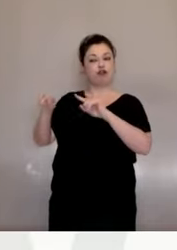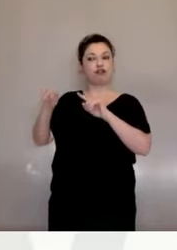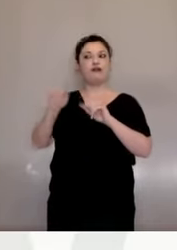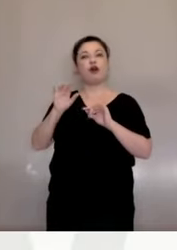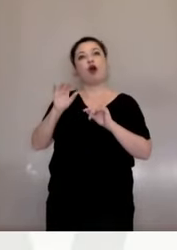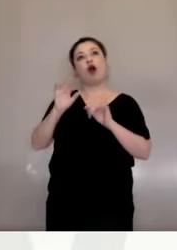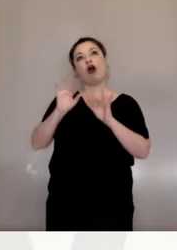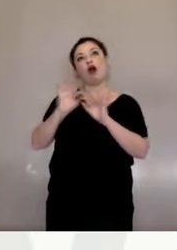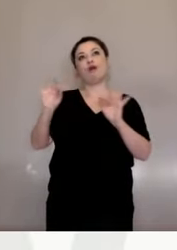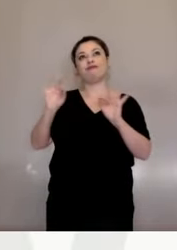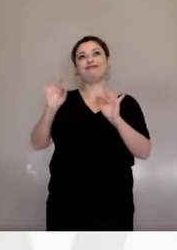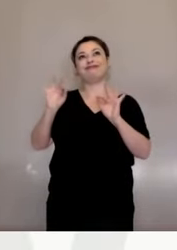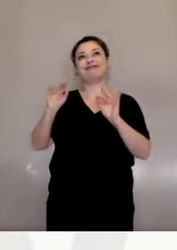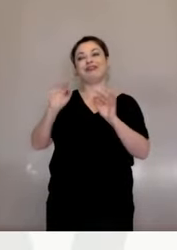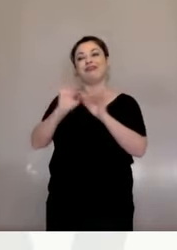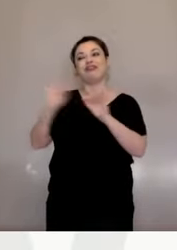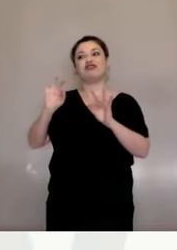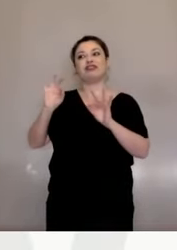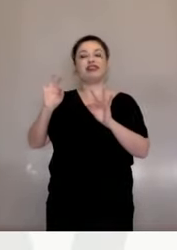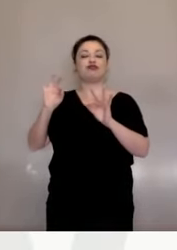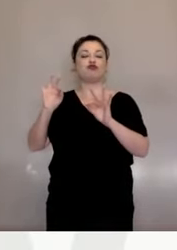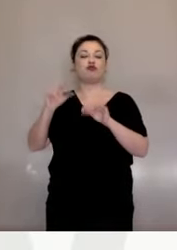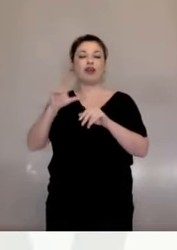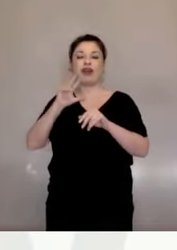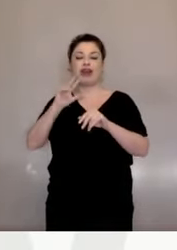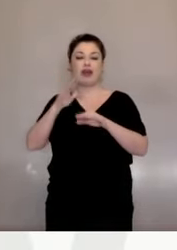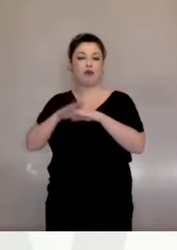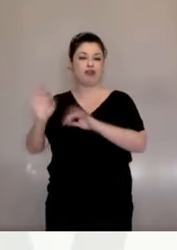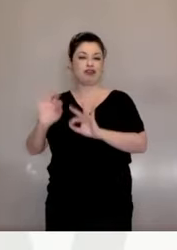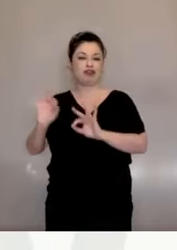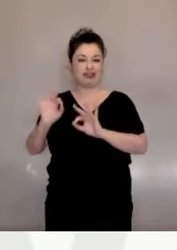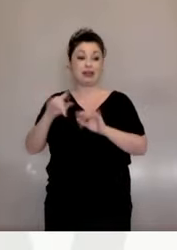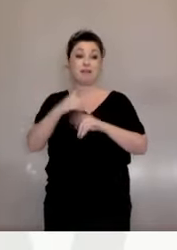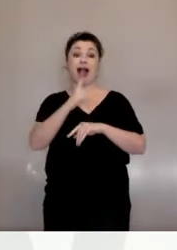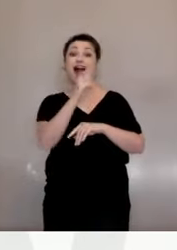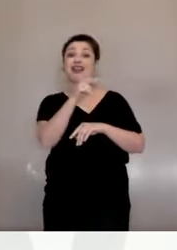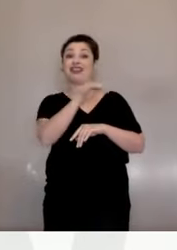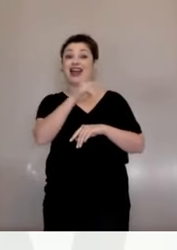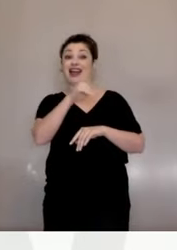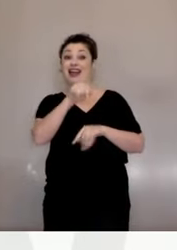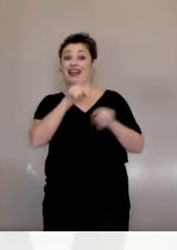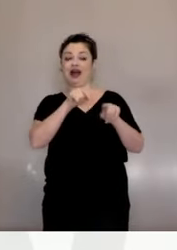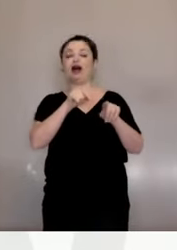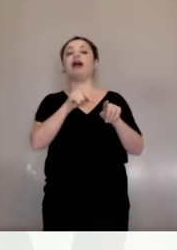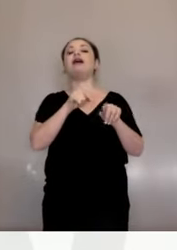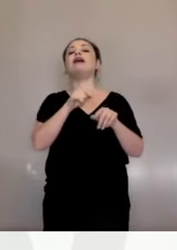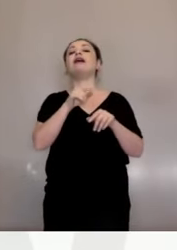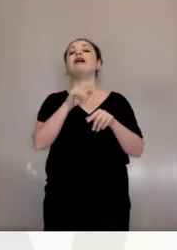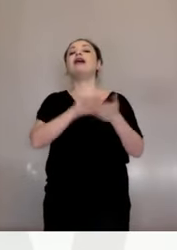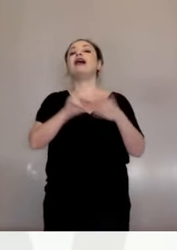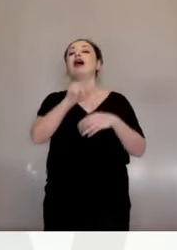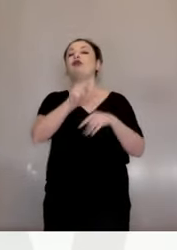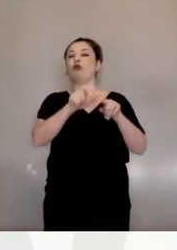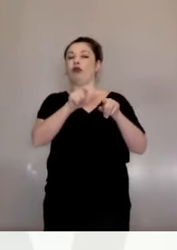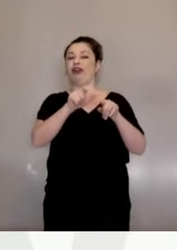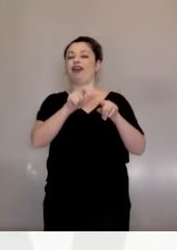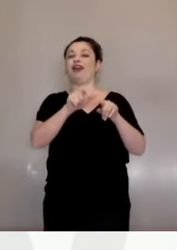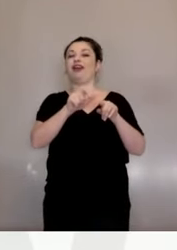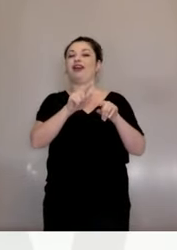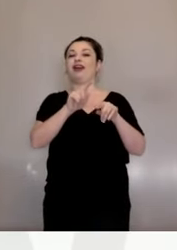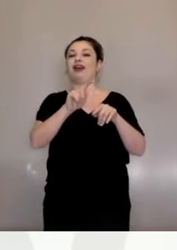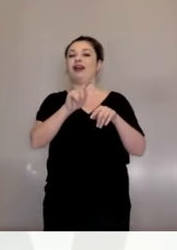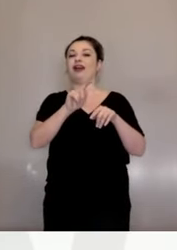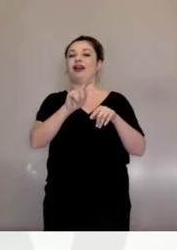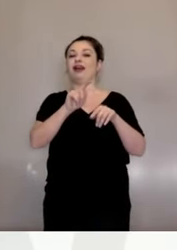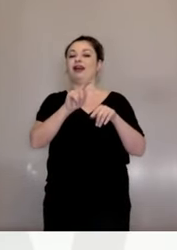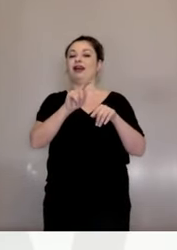troppo, ma precisamente la frase di Derrida è un commentario, come lei